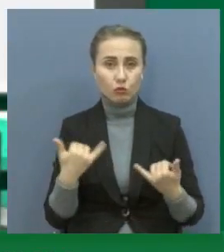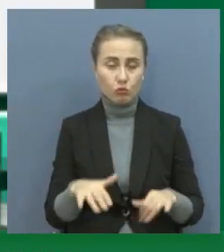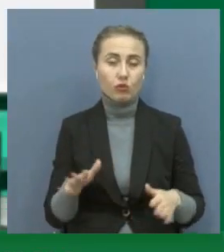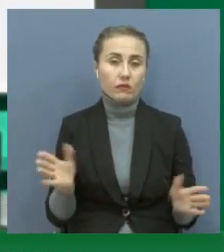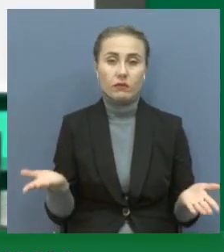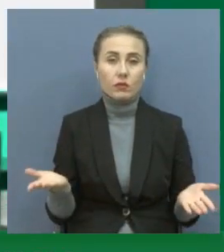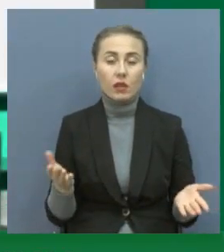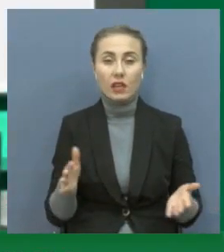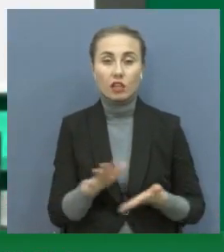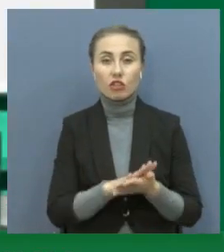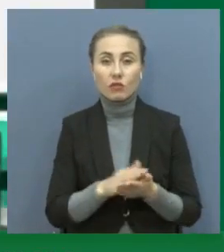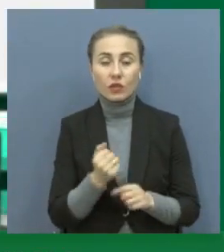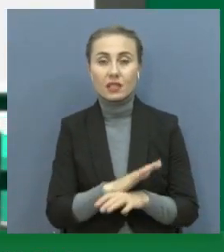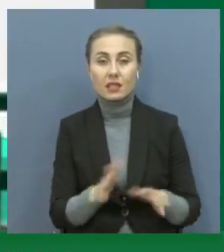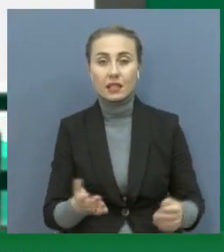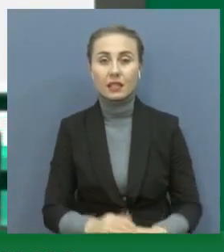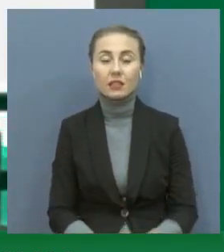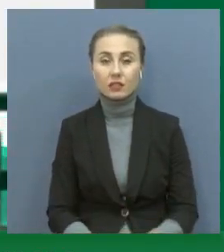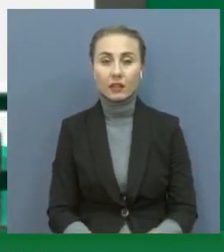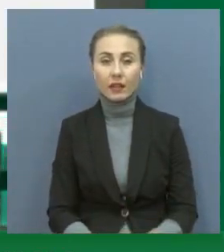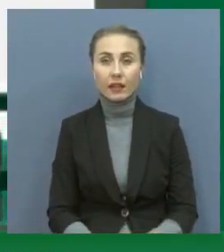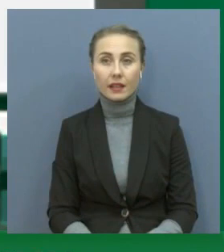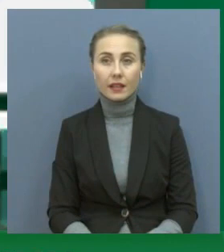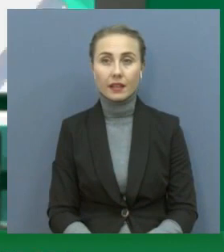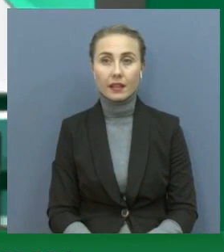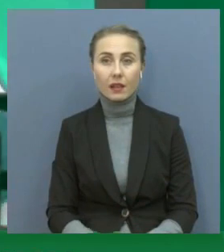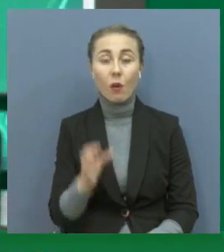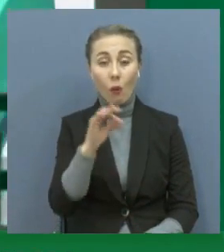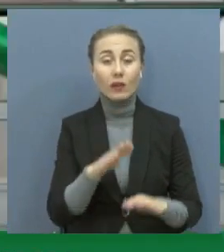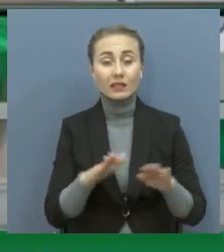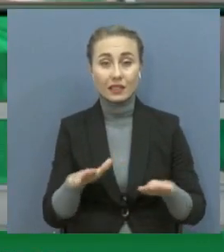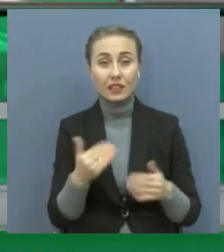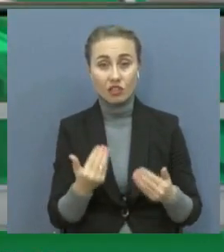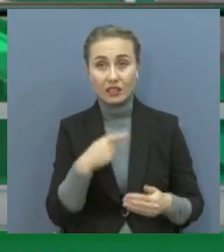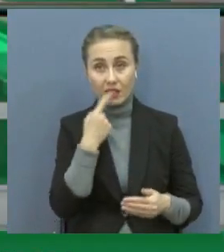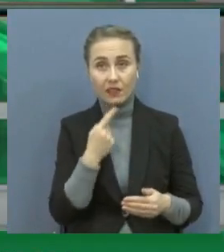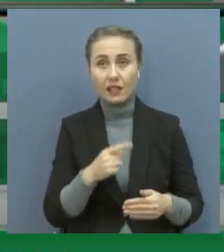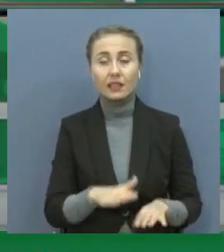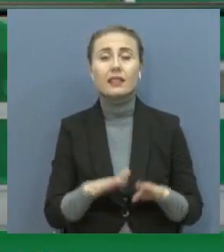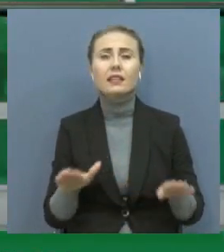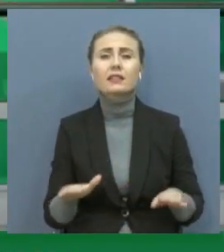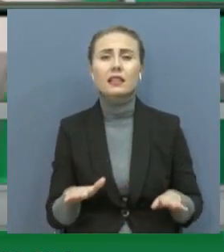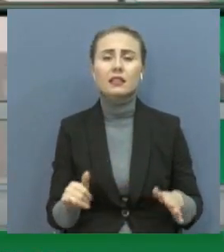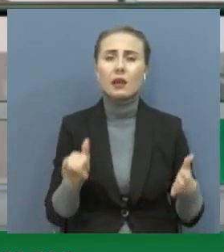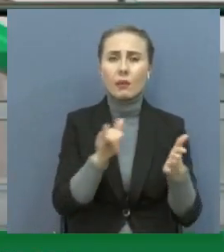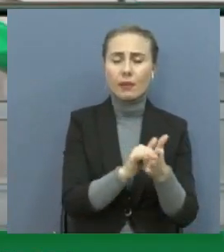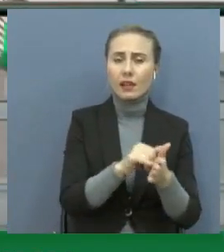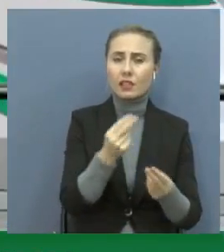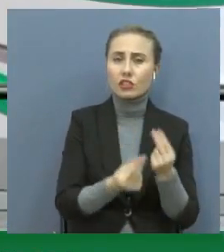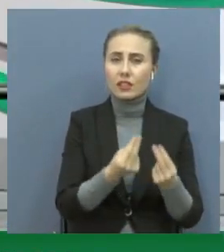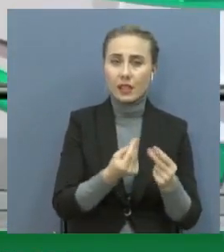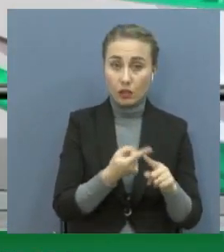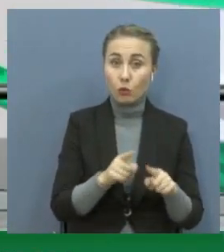как бы, ну, уже ничего не сделаешь. Кстати, вот мы сейчас, раз уже о детях говорим, детские приложения с играми тоже